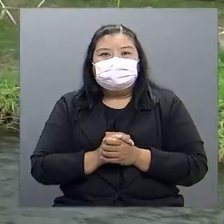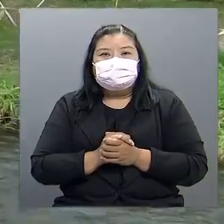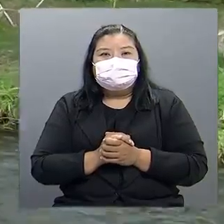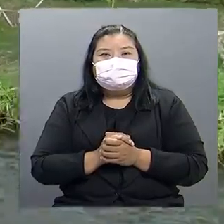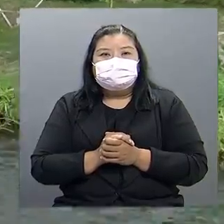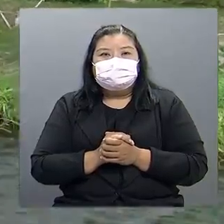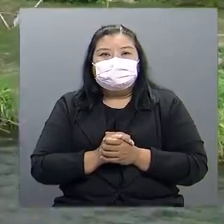add a